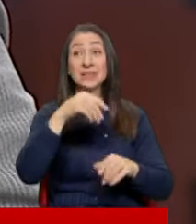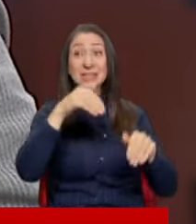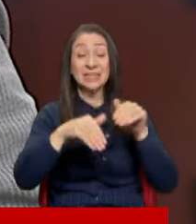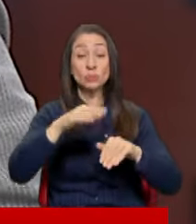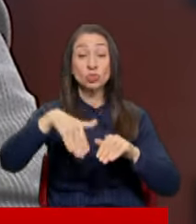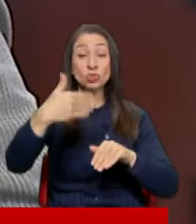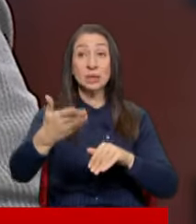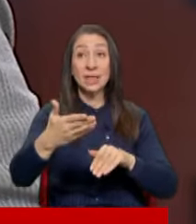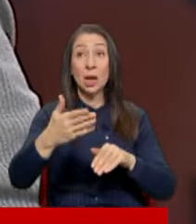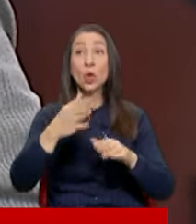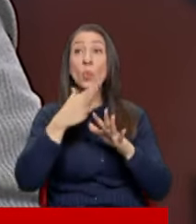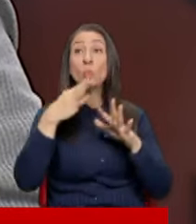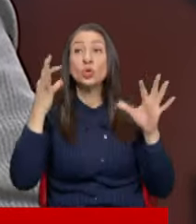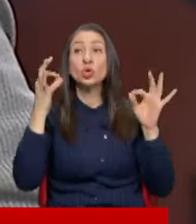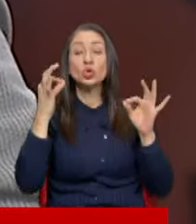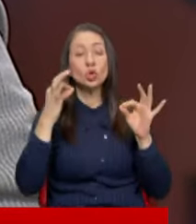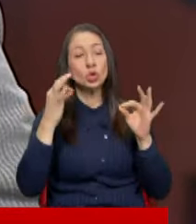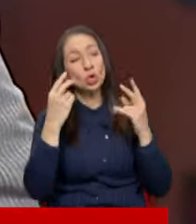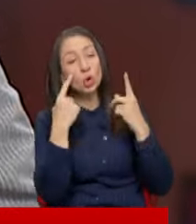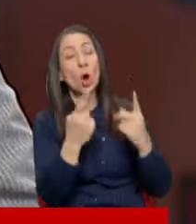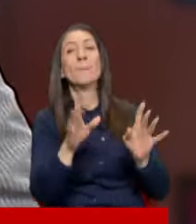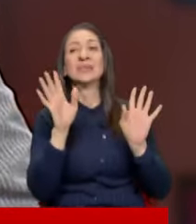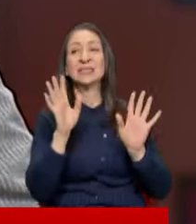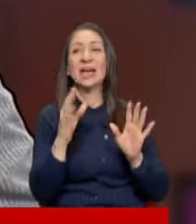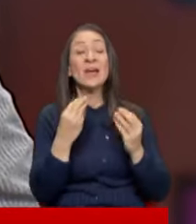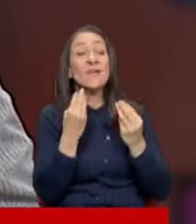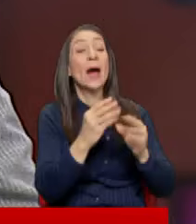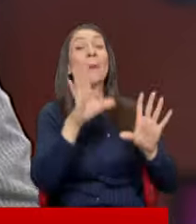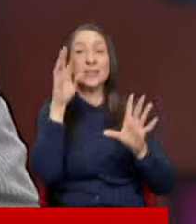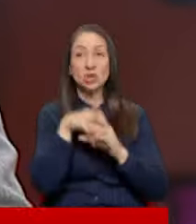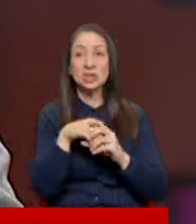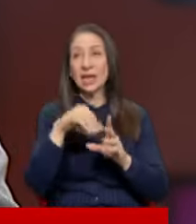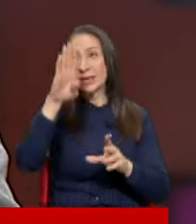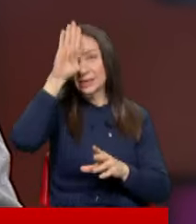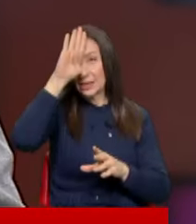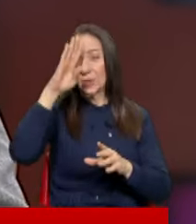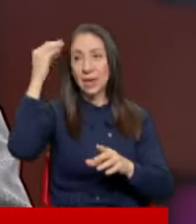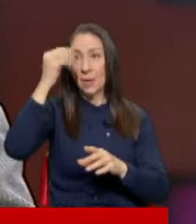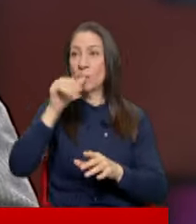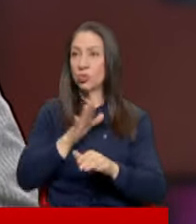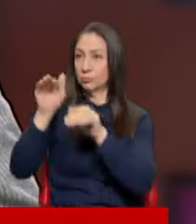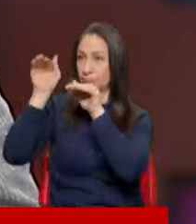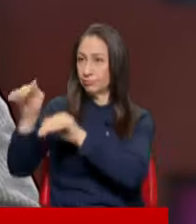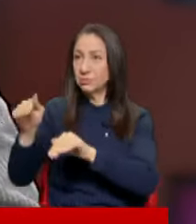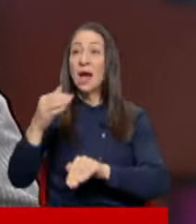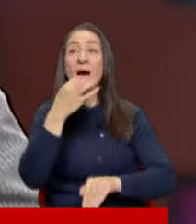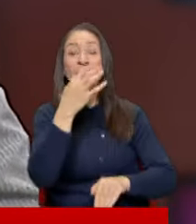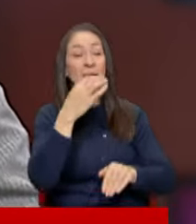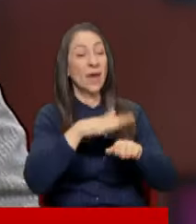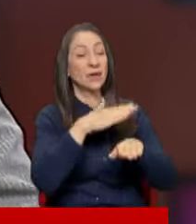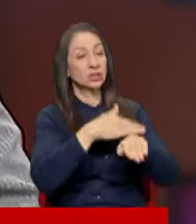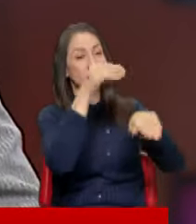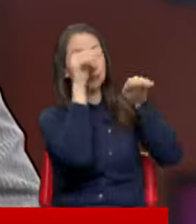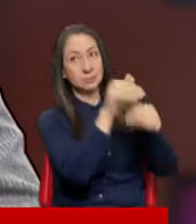seçim sonrasında mutluluk tablosu yaşamasın yaşatmamak için de İstanbul'da Ekrem İmamoğlu'na Ankara'da Mansur